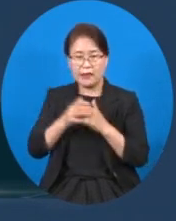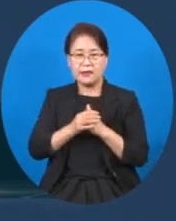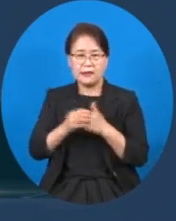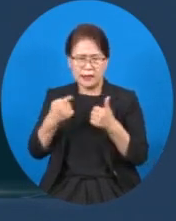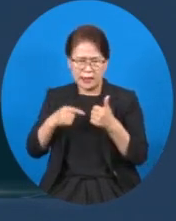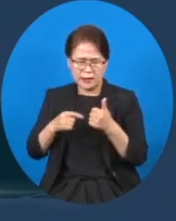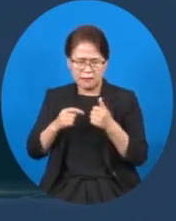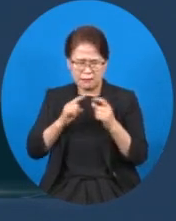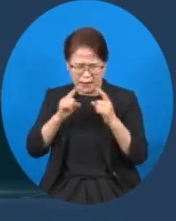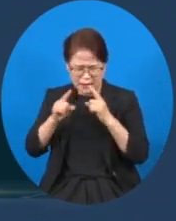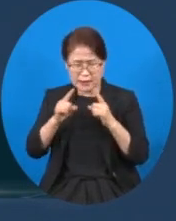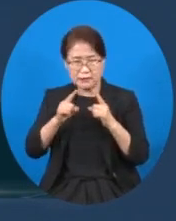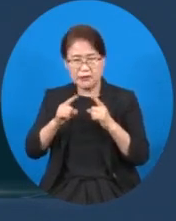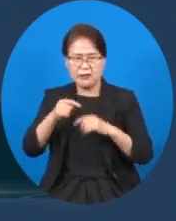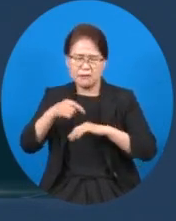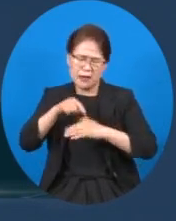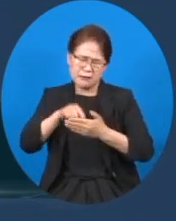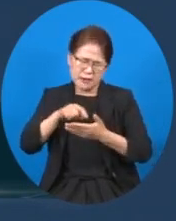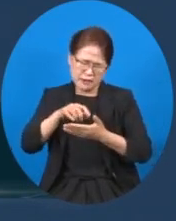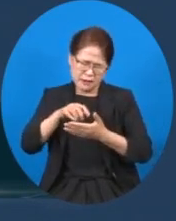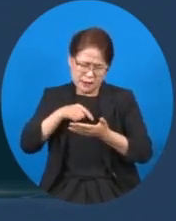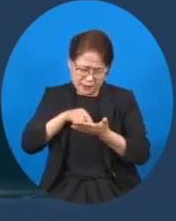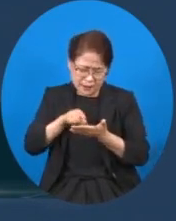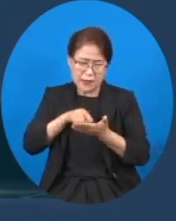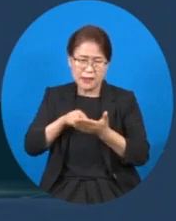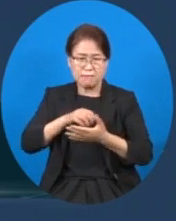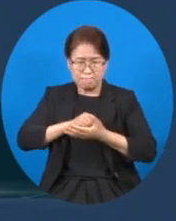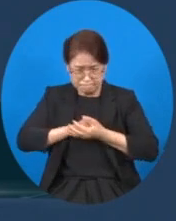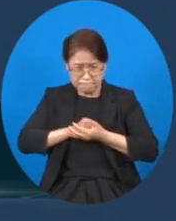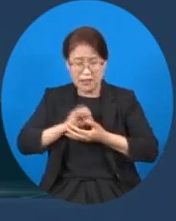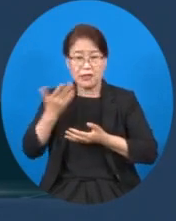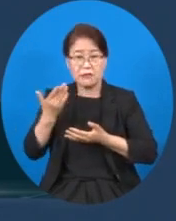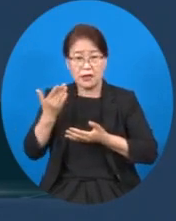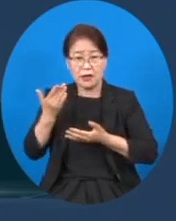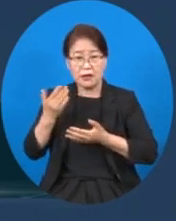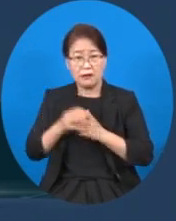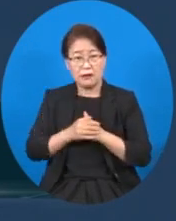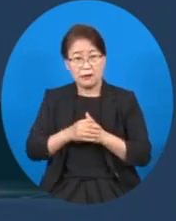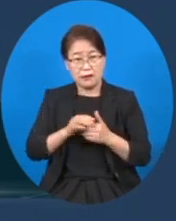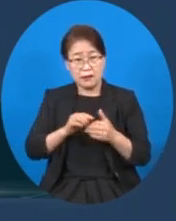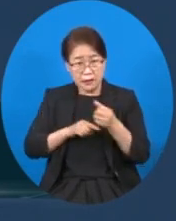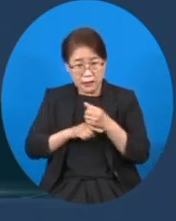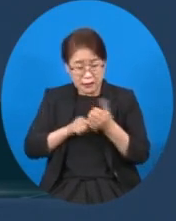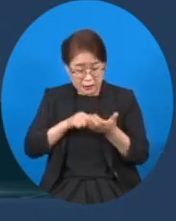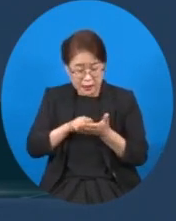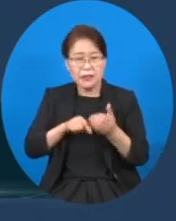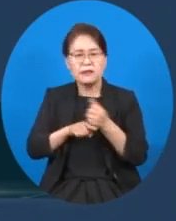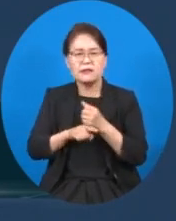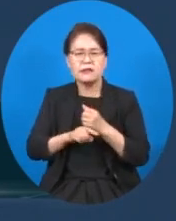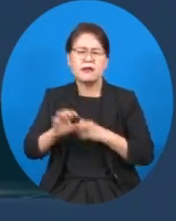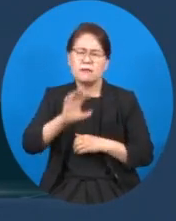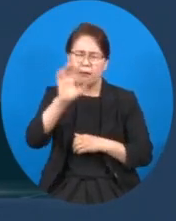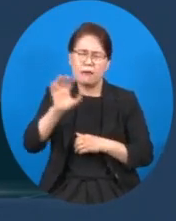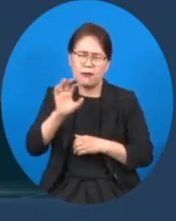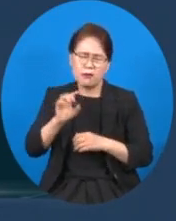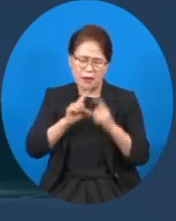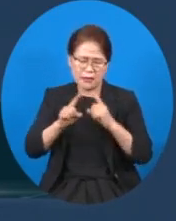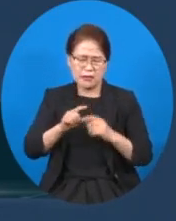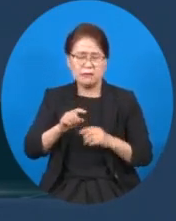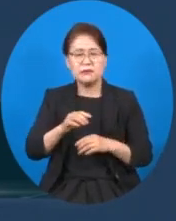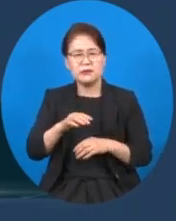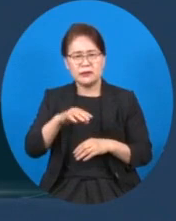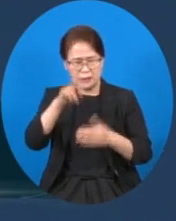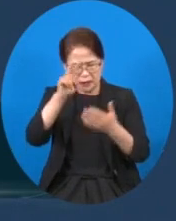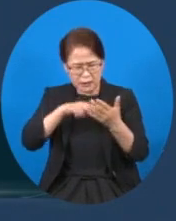될 말씀을 마음에 새기라는 거예요. 마음에 새긴다는 건 뭐예요? 반복해서 그 말씀을 읽고